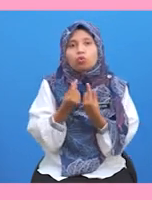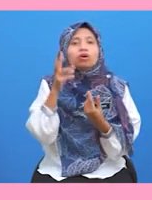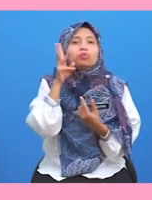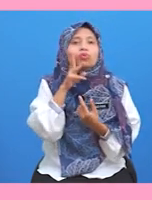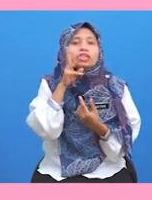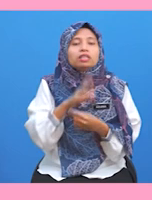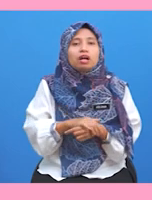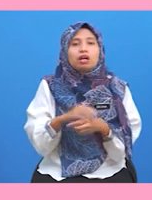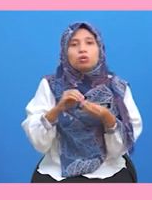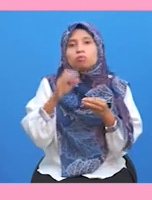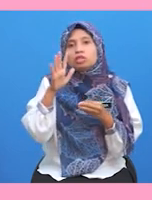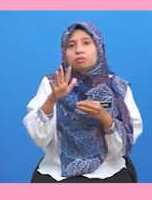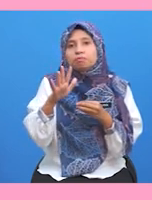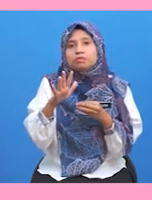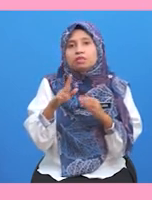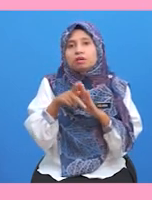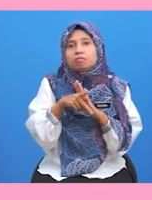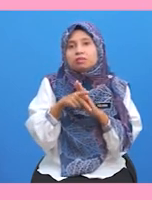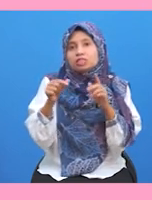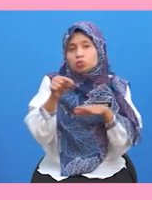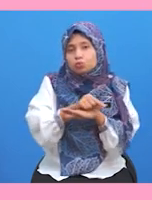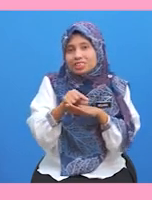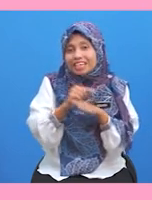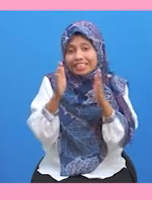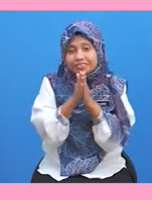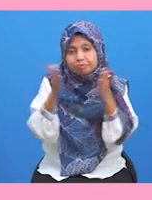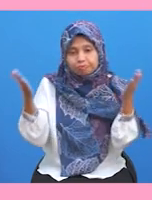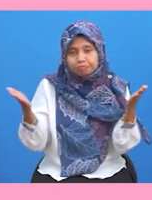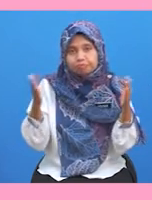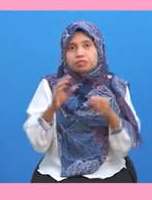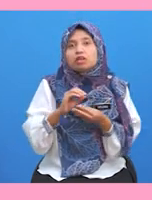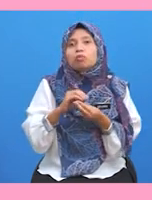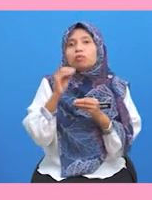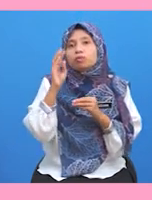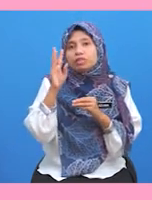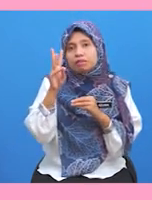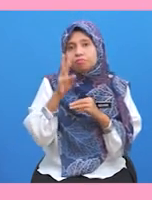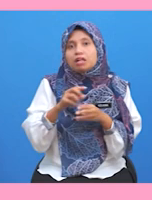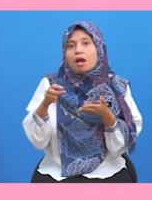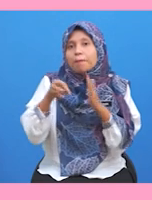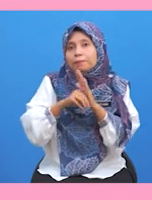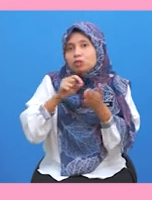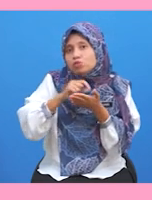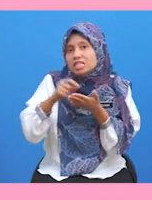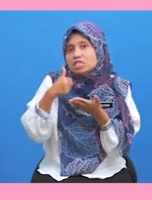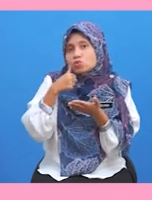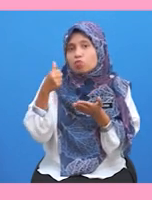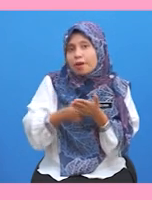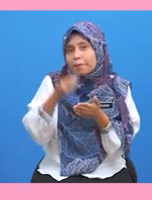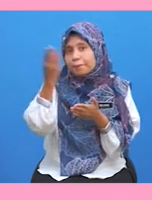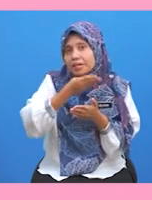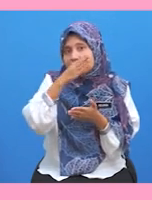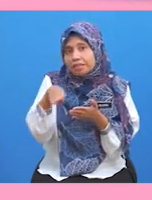wanita. Kelima, menggunakan akhbar. Keenam, menulis surat